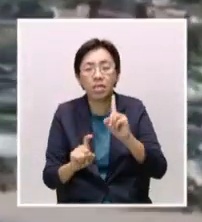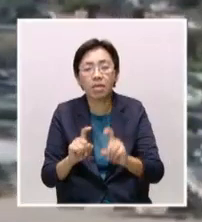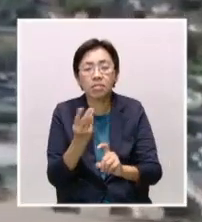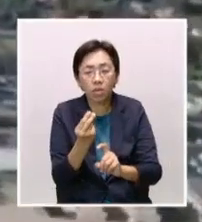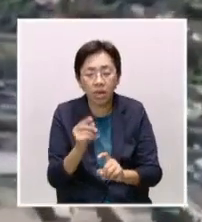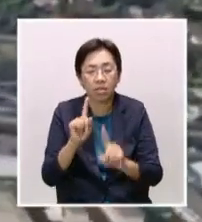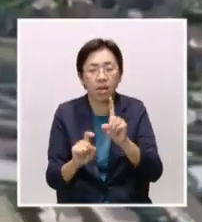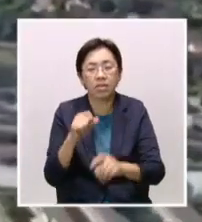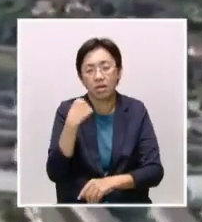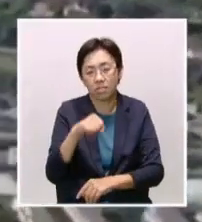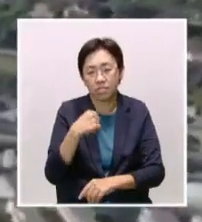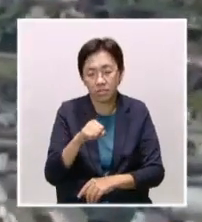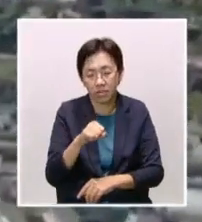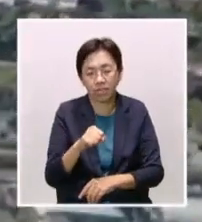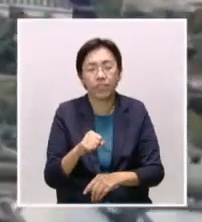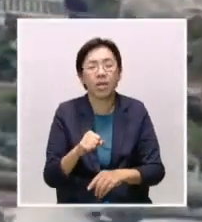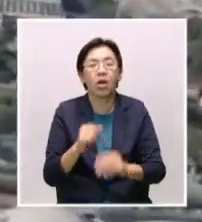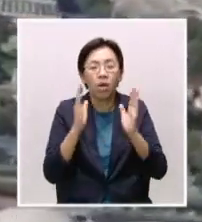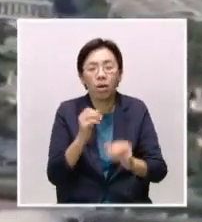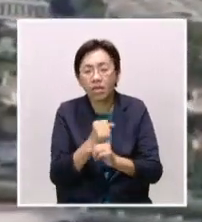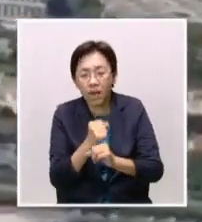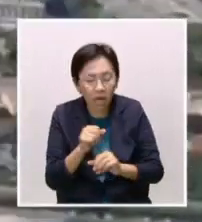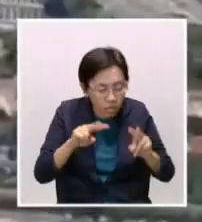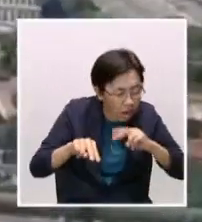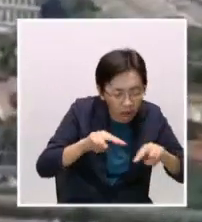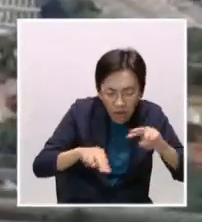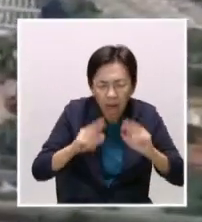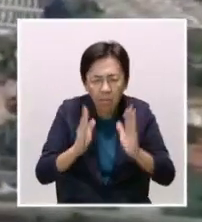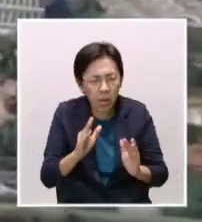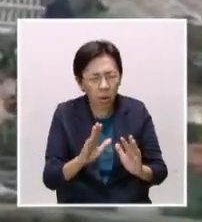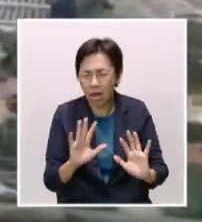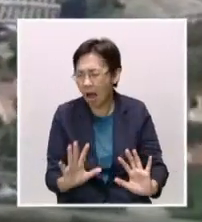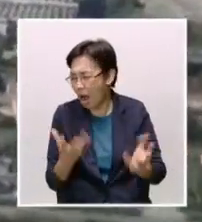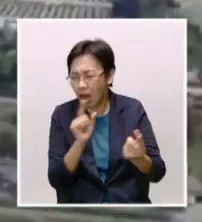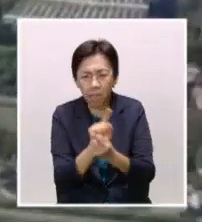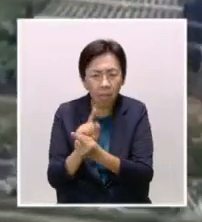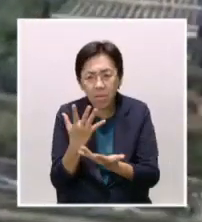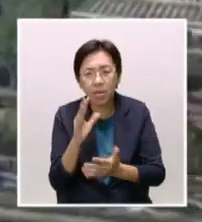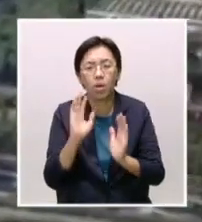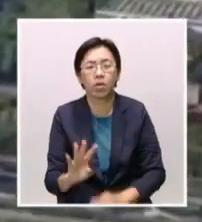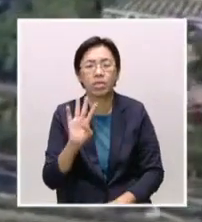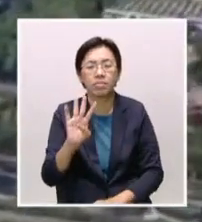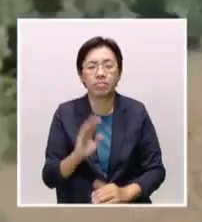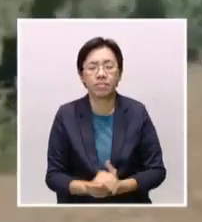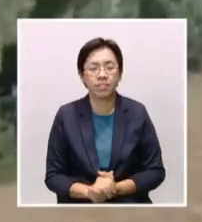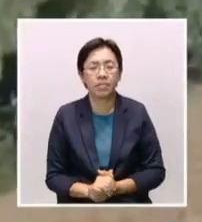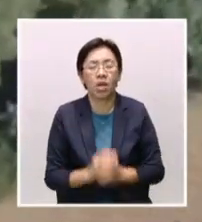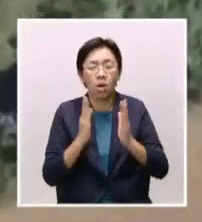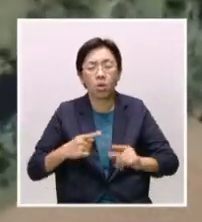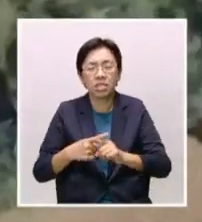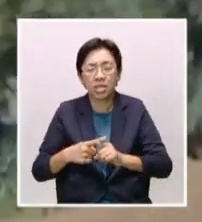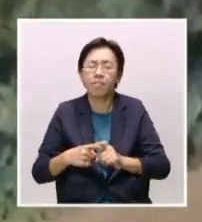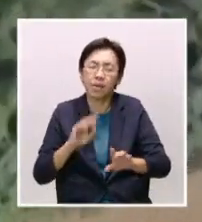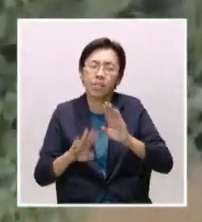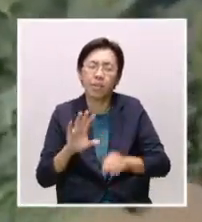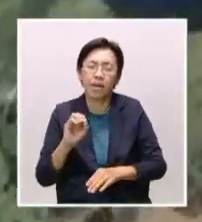อยู่ที่10คนเจ้าหน้าที่ยังคงค้นหาผู้สูญหายทั้งหมดอีก4คนนะคะในขณะเดียวกันมีรายงานผู้ได้รับบาดเจ็บ